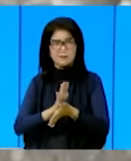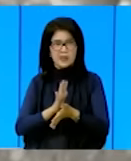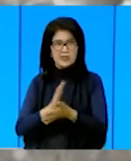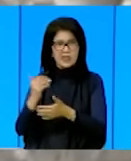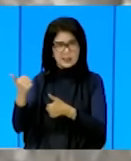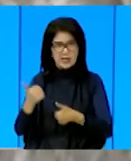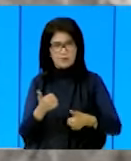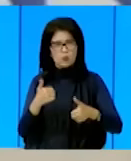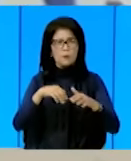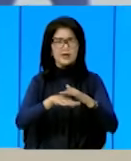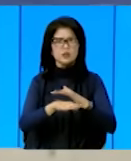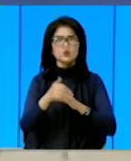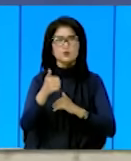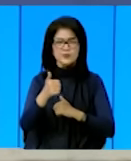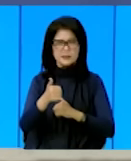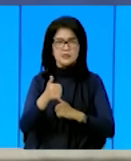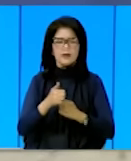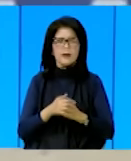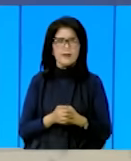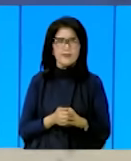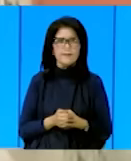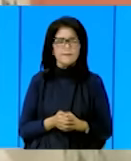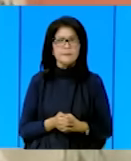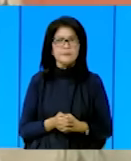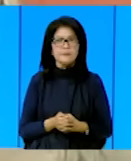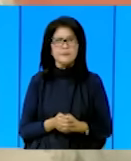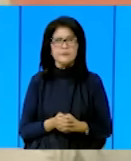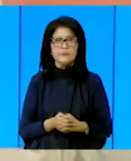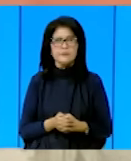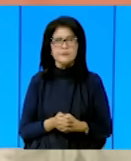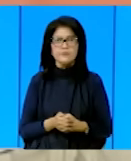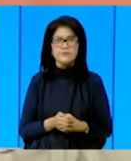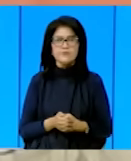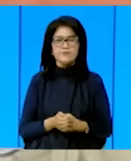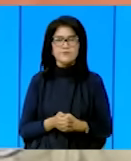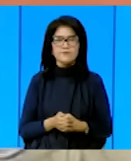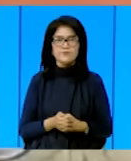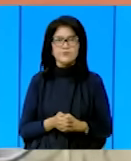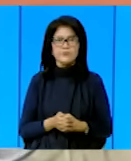dalam rumah. Dari Cimahi, Jawa Barat, Yuwono, iNews, melaporkan.